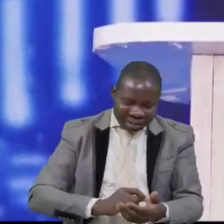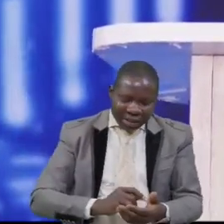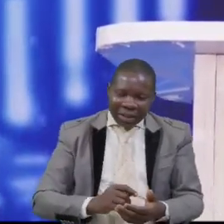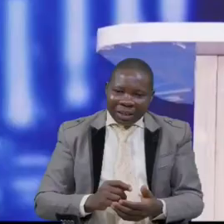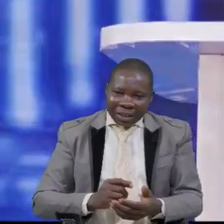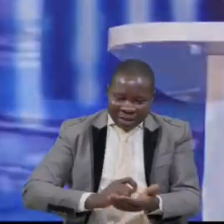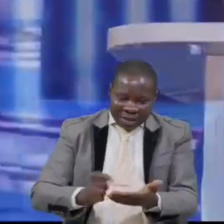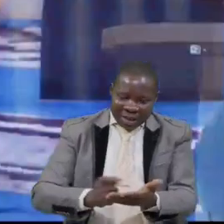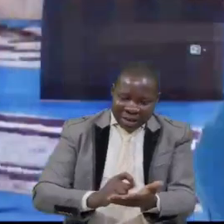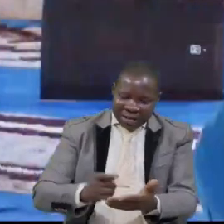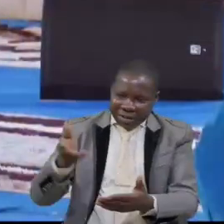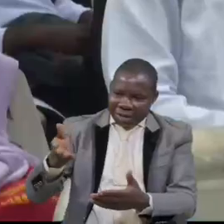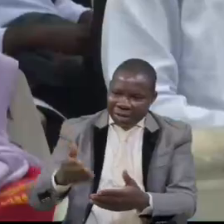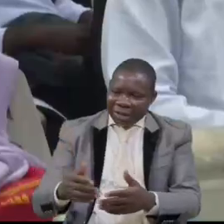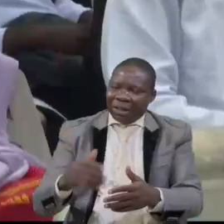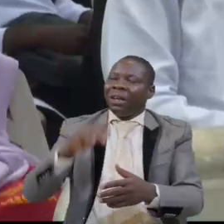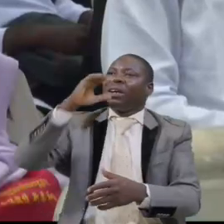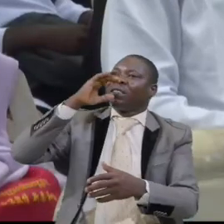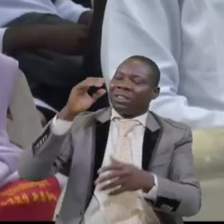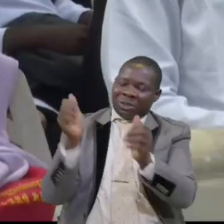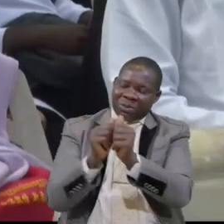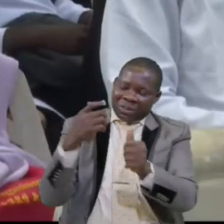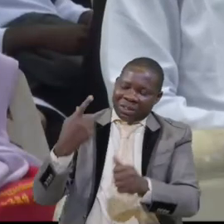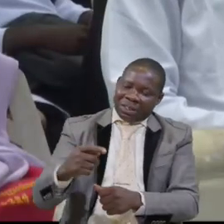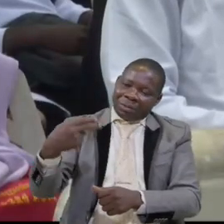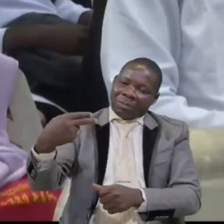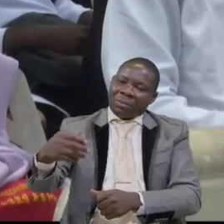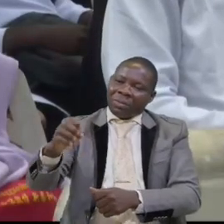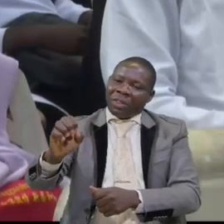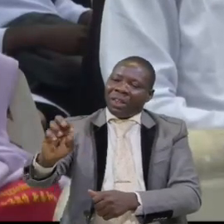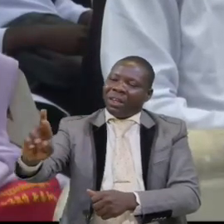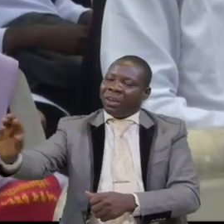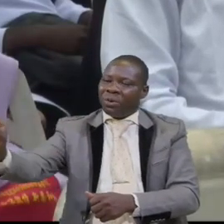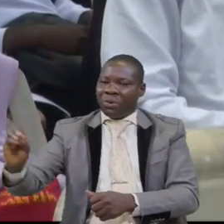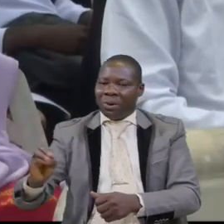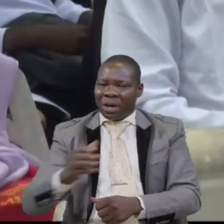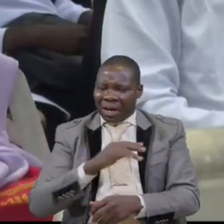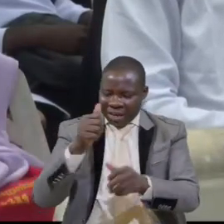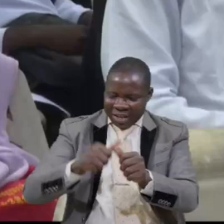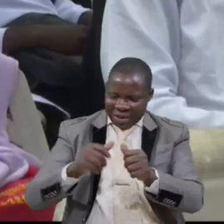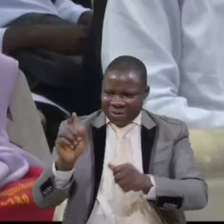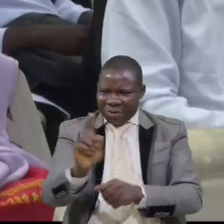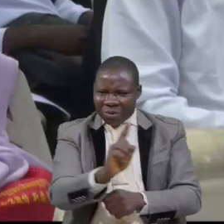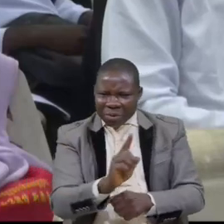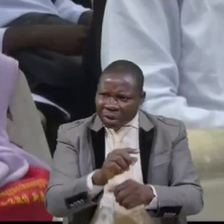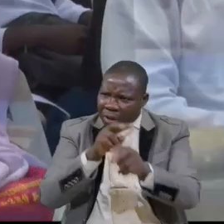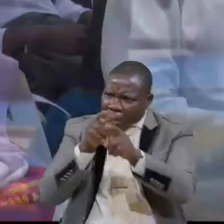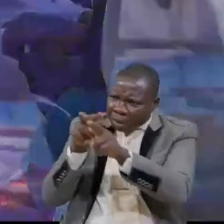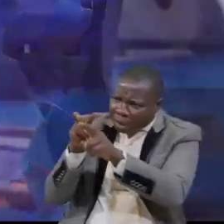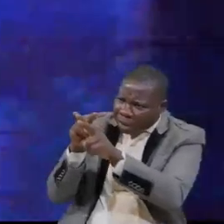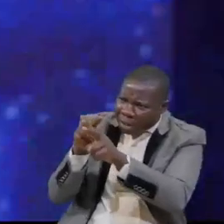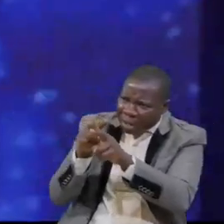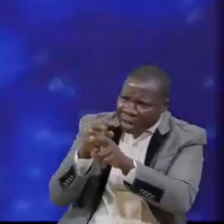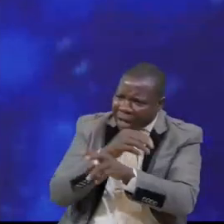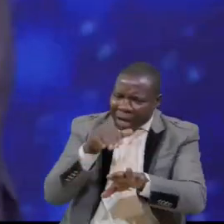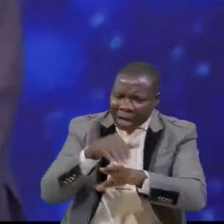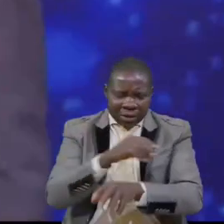avec le héros et tout le monde regarde il regardent les C et ils disent